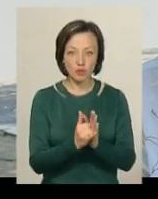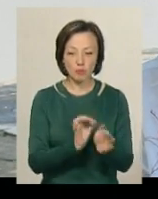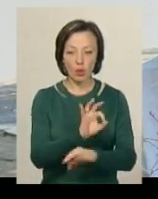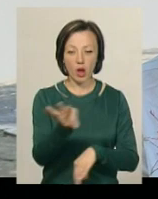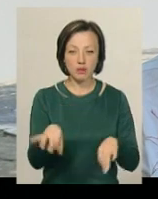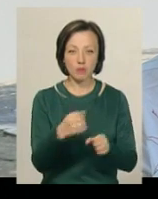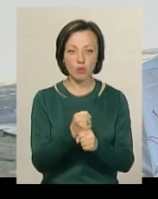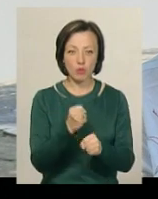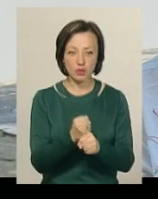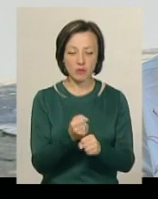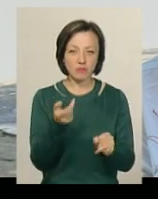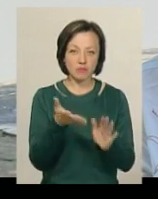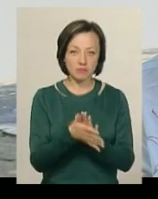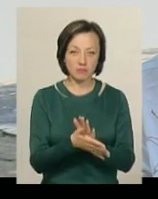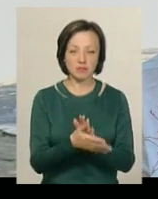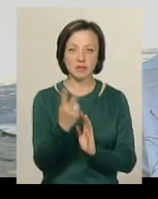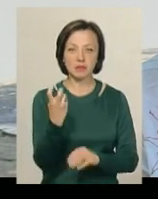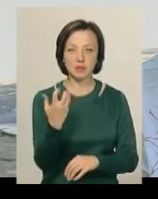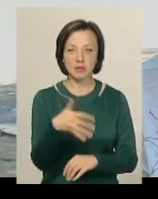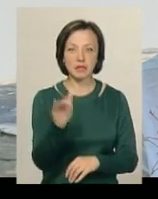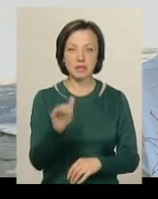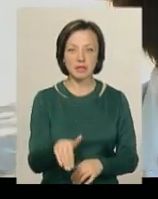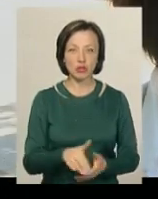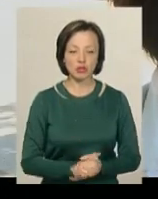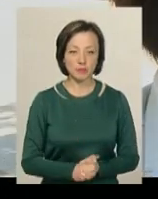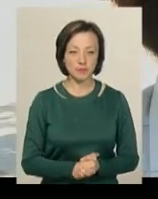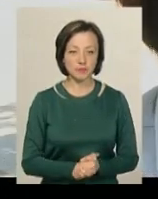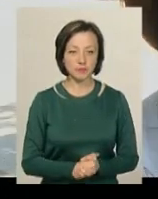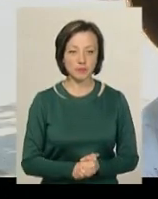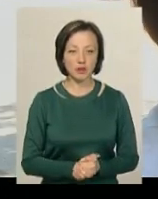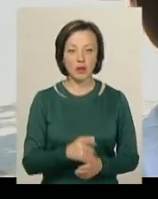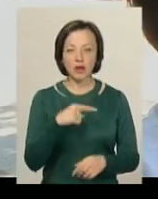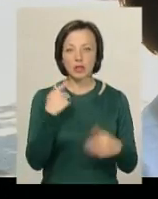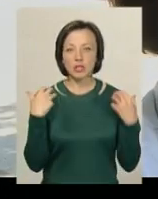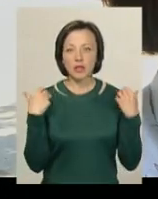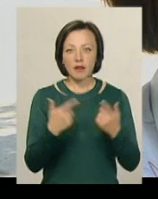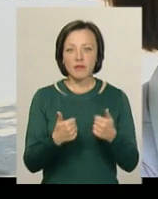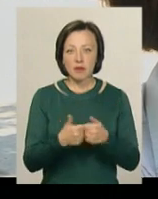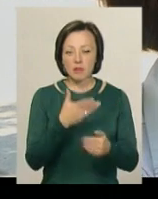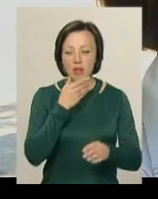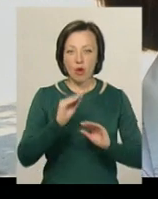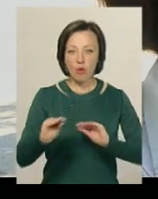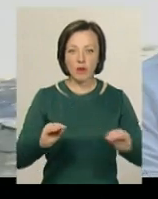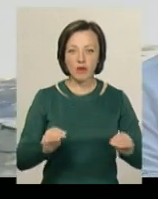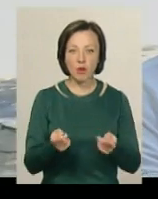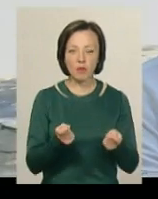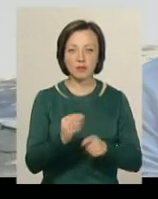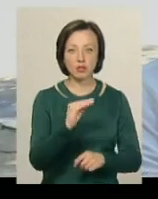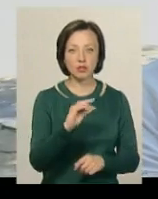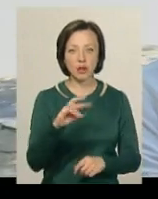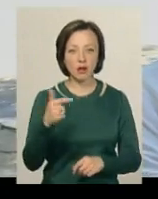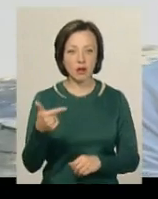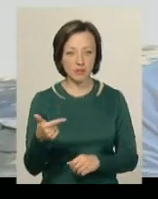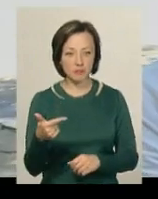проєктними роботами йде 250 тисяч. Як каже начальник відділу з благоустрою управління житлово-комунального